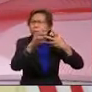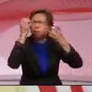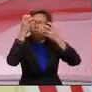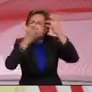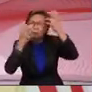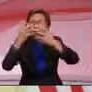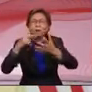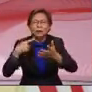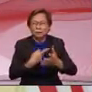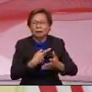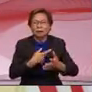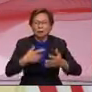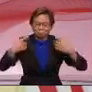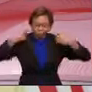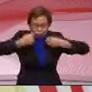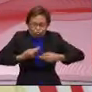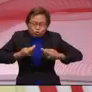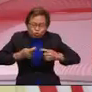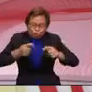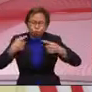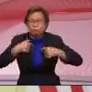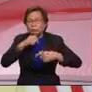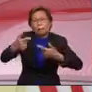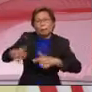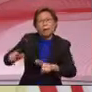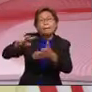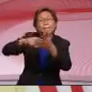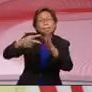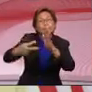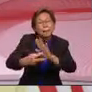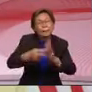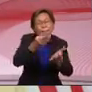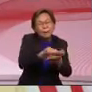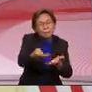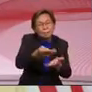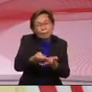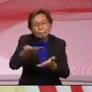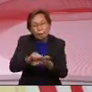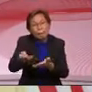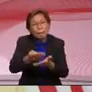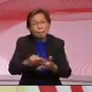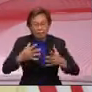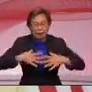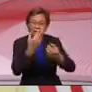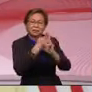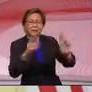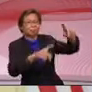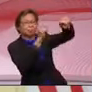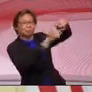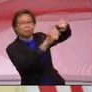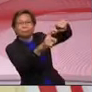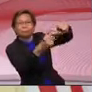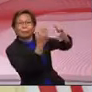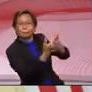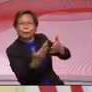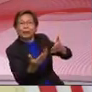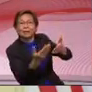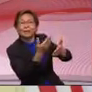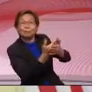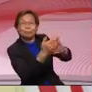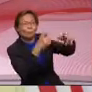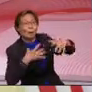kata fitting tidak dibenarkan, bermakna fitting membeli pakaian dah siap dan